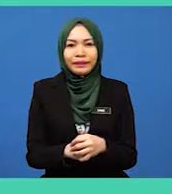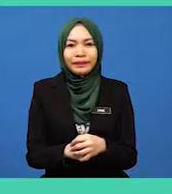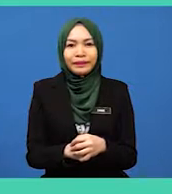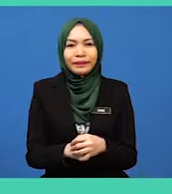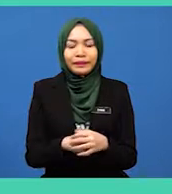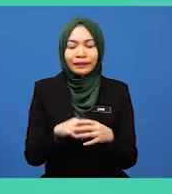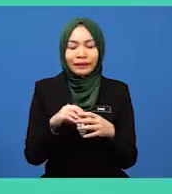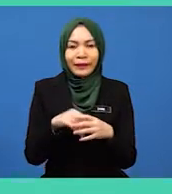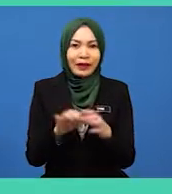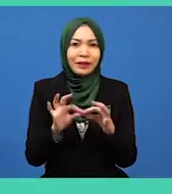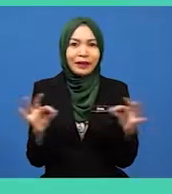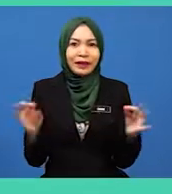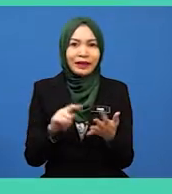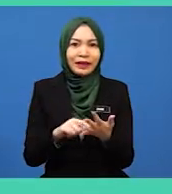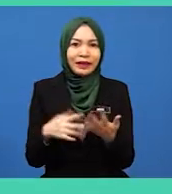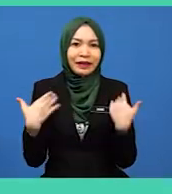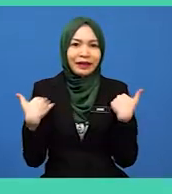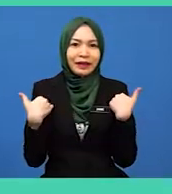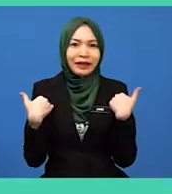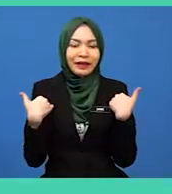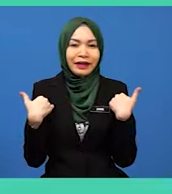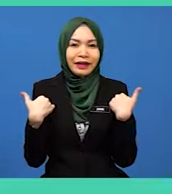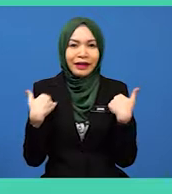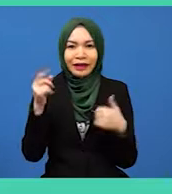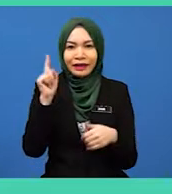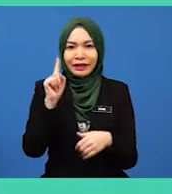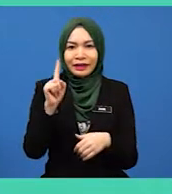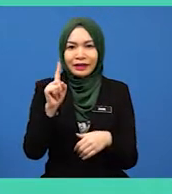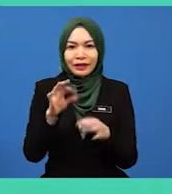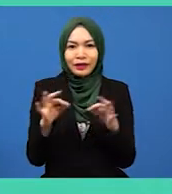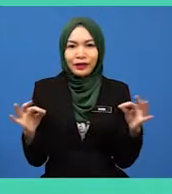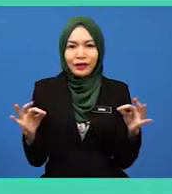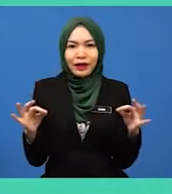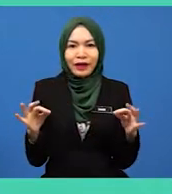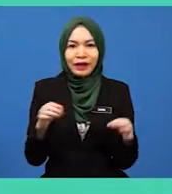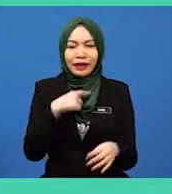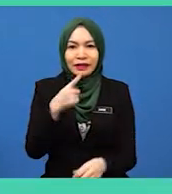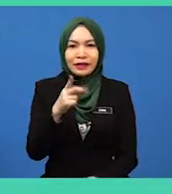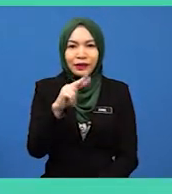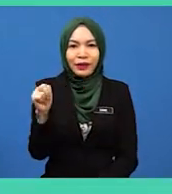Dalam perenggan ini terdapat hanya satu ayat seruan sahaja.